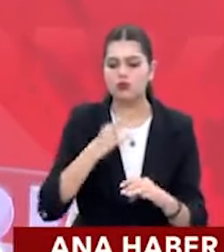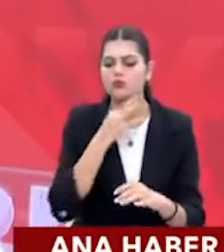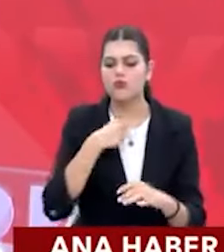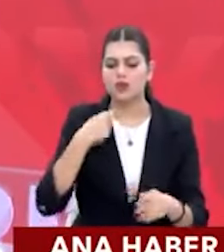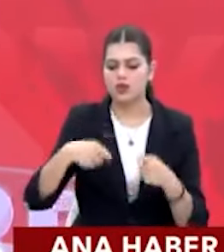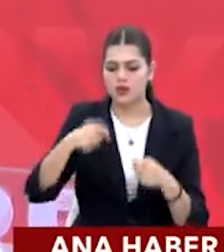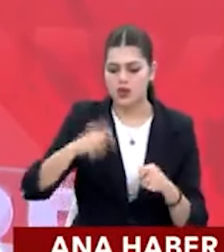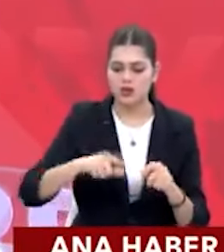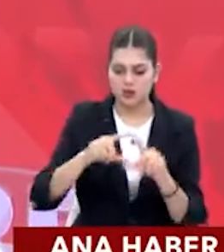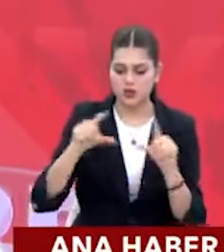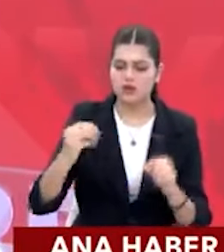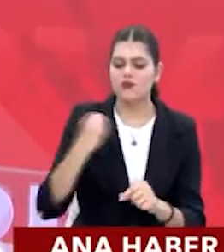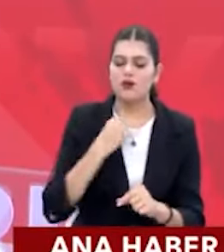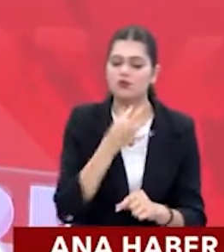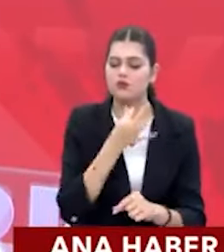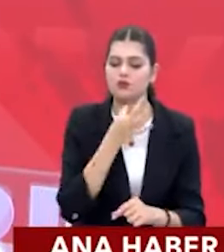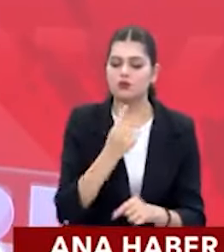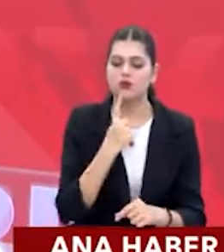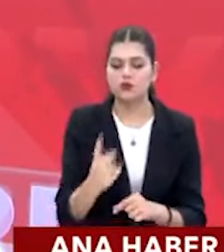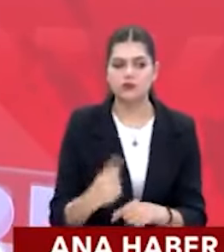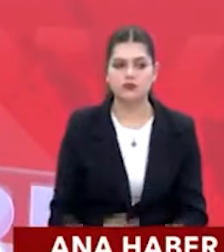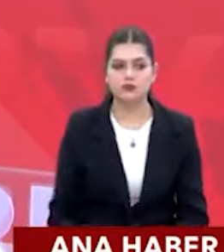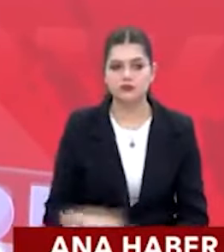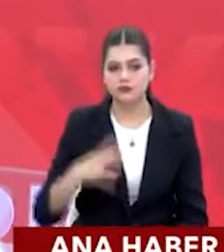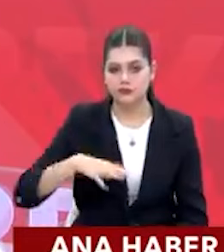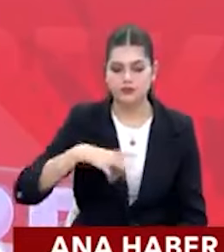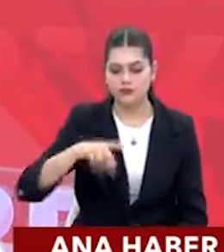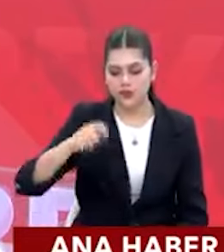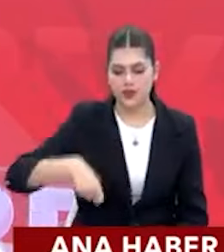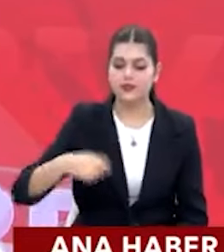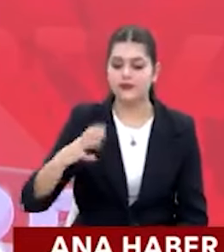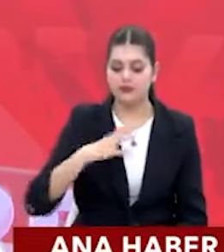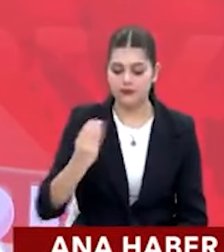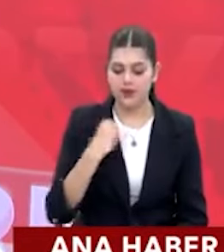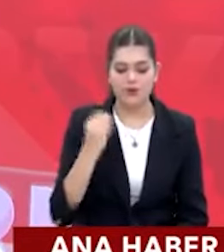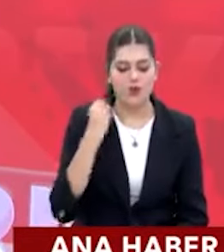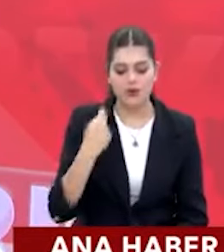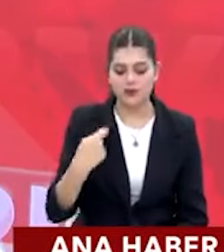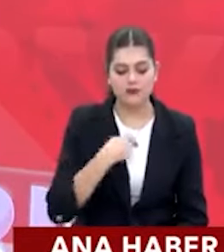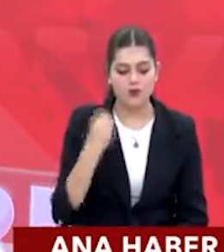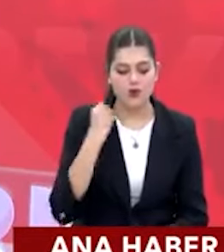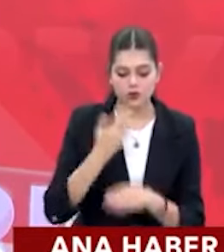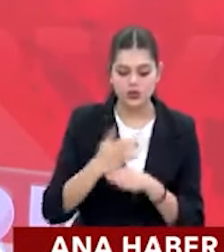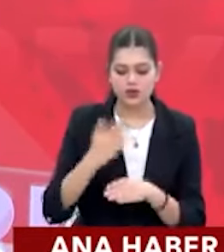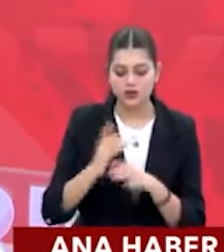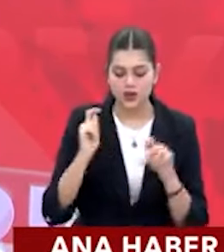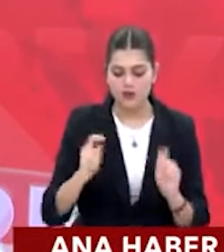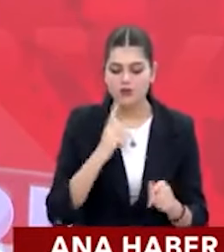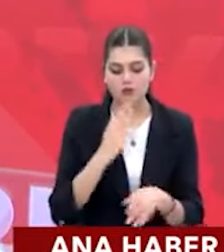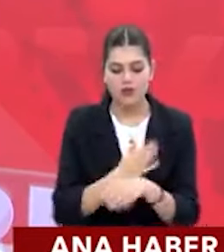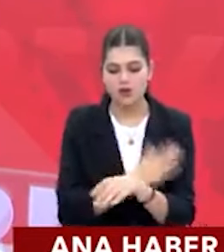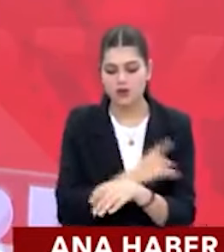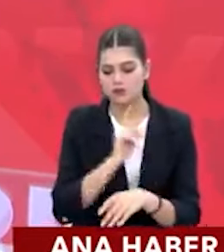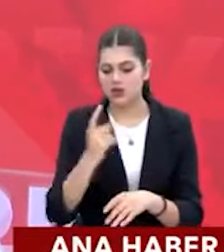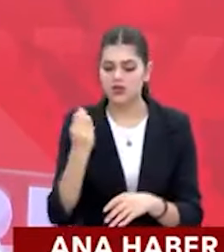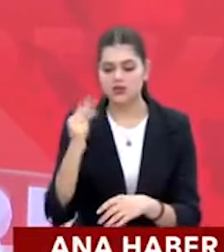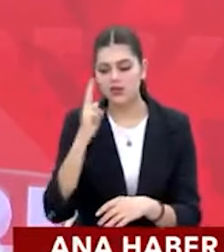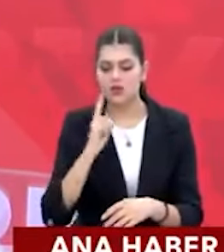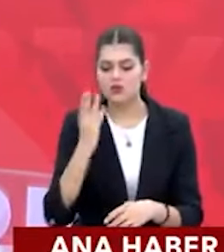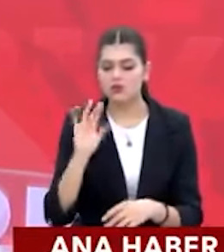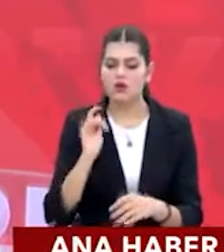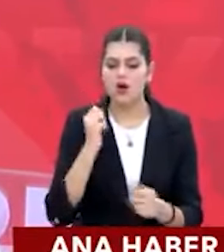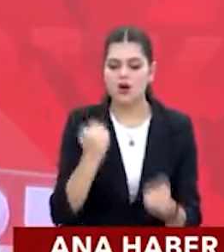bana kredi kartı ver diyor bankalara. Efendim, ne olur bana ihtiyaç kredisi ver diyor bankalara. Bazı vatandaşlarımızın hali vakti diğerlerine göre daha iyi